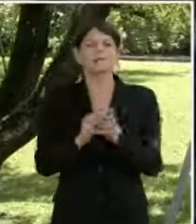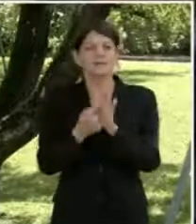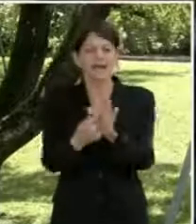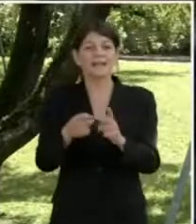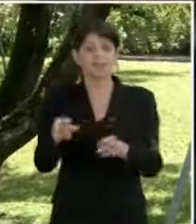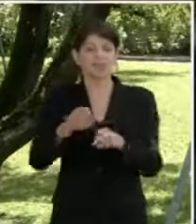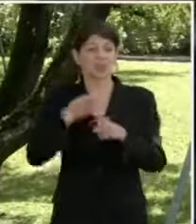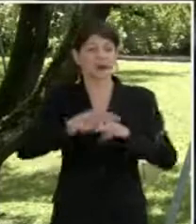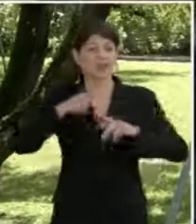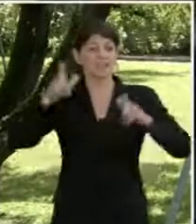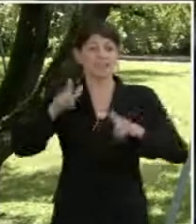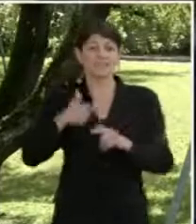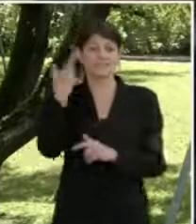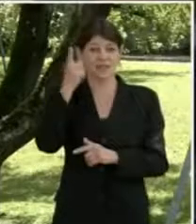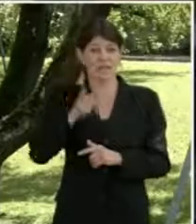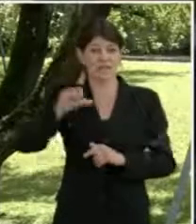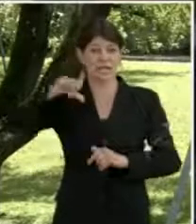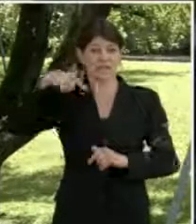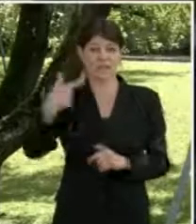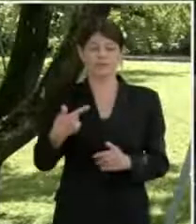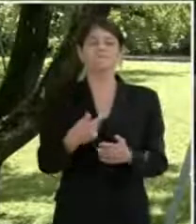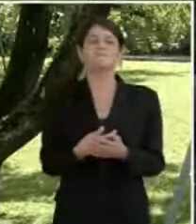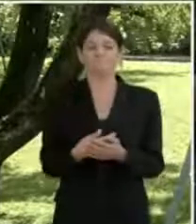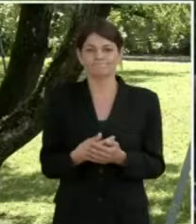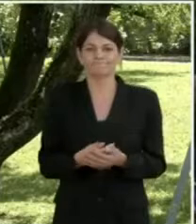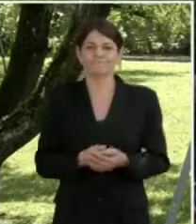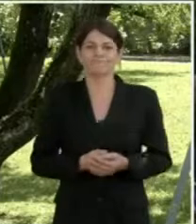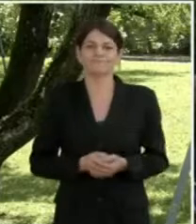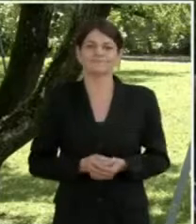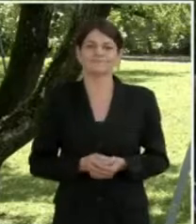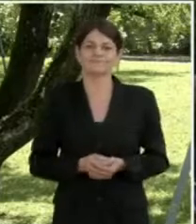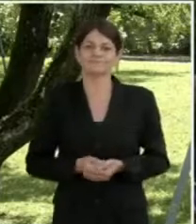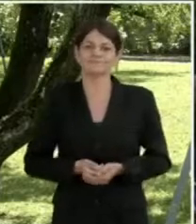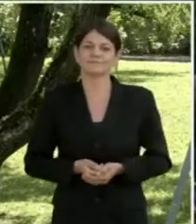Staatsakts 2021.